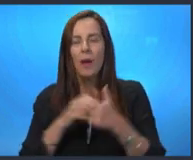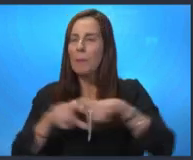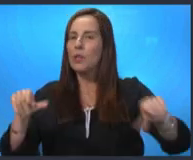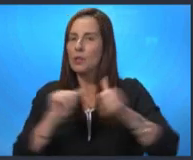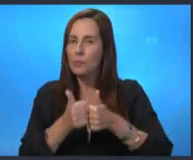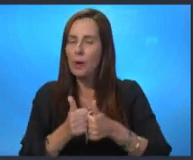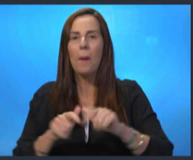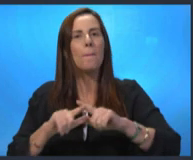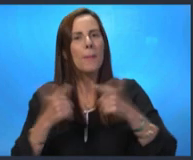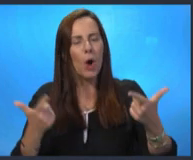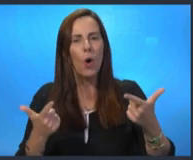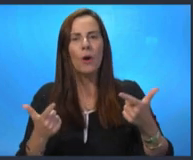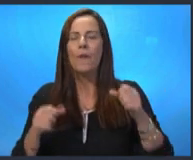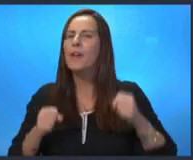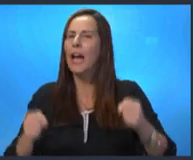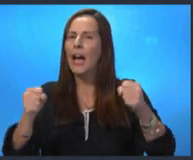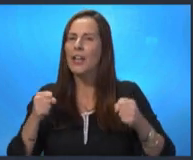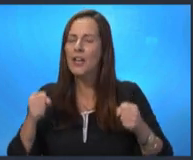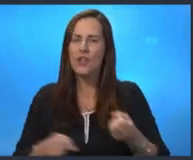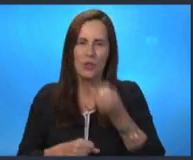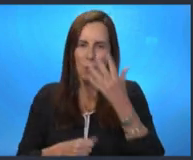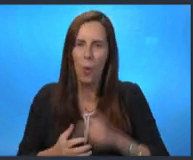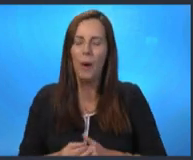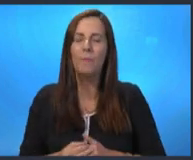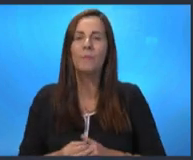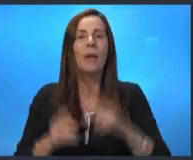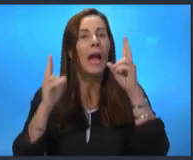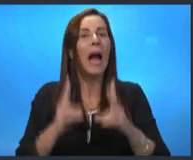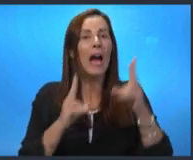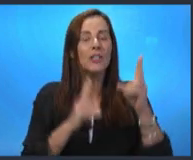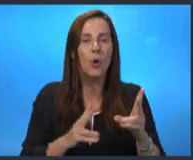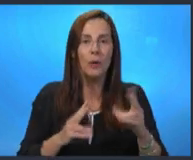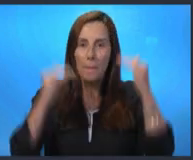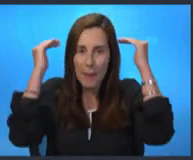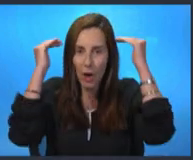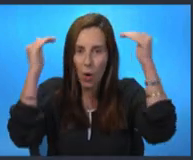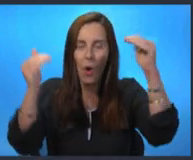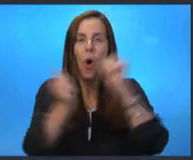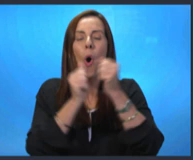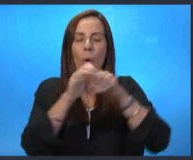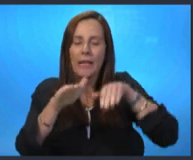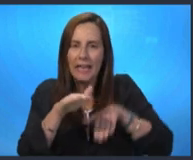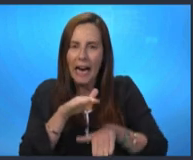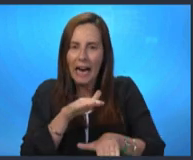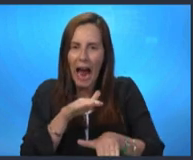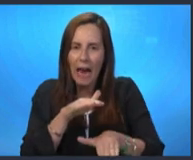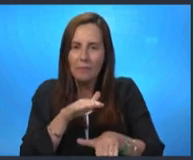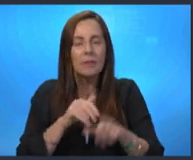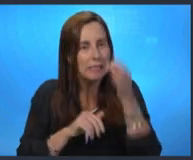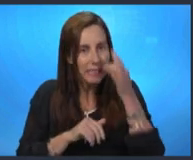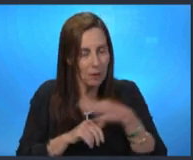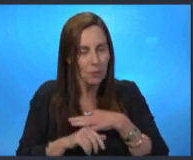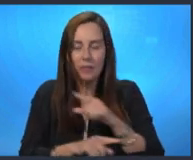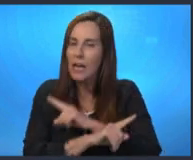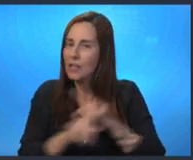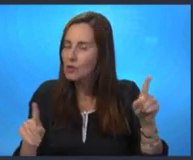שחייה וגני שעשועים ציבוריים, חניונים מקורים או תת-קרקעיים. כן, שימו לב, זה איסור שלא